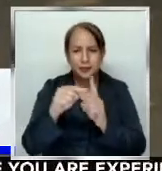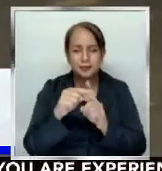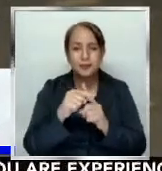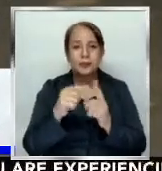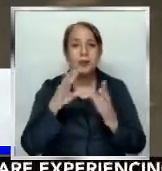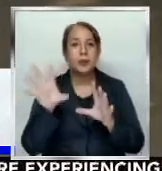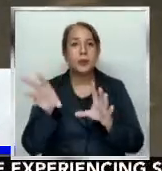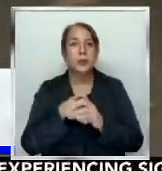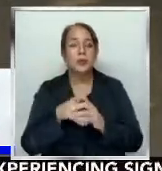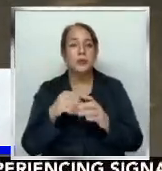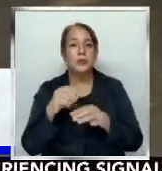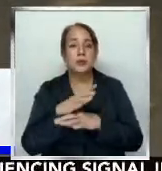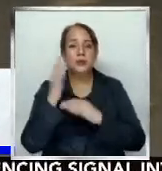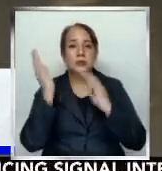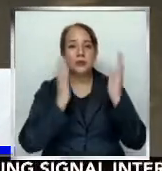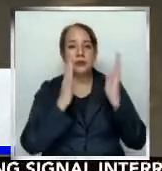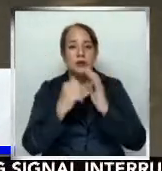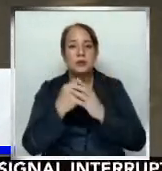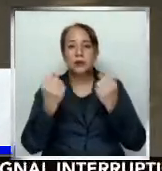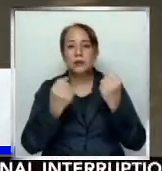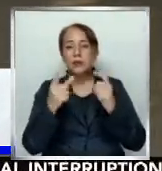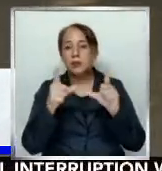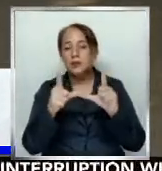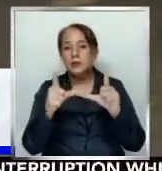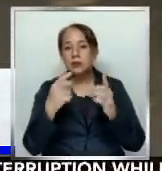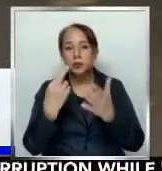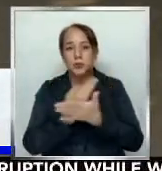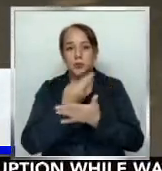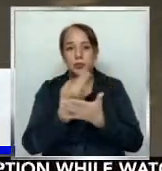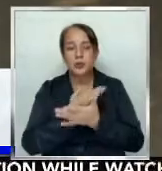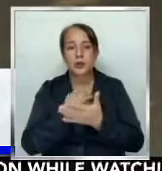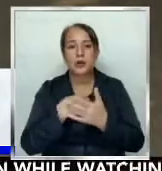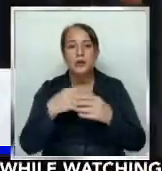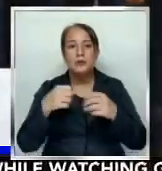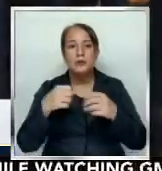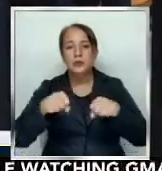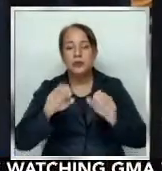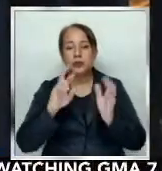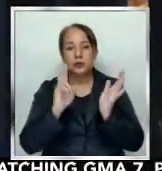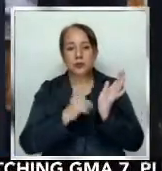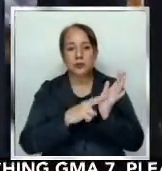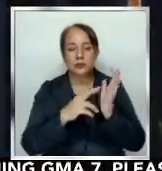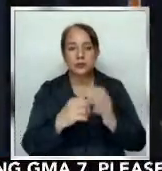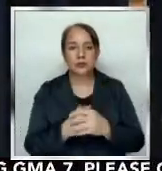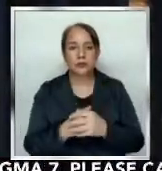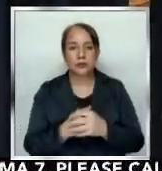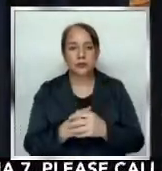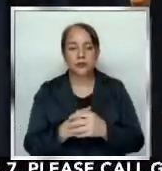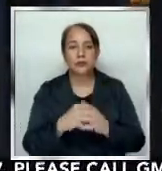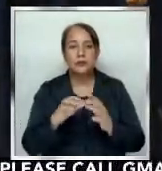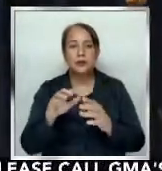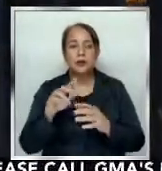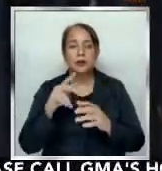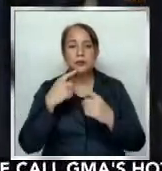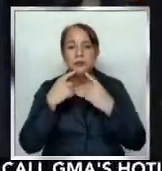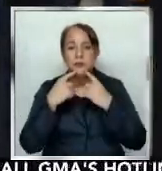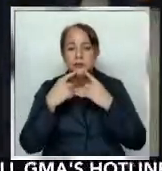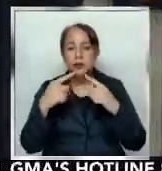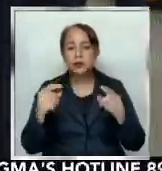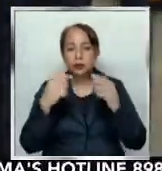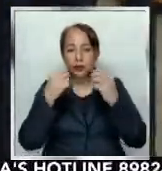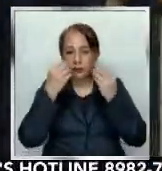apektadong serbisyo, ang driver's license renewal at motor vehicle registration. Sa public advisory ng LTO, sinabi